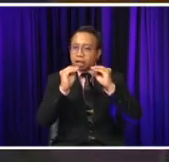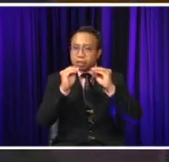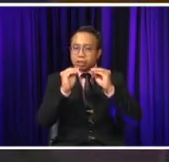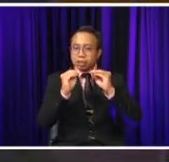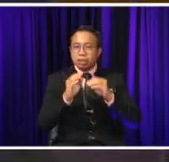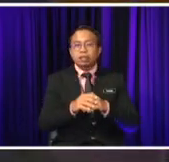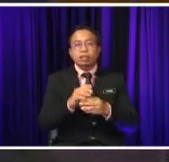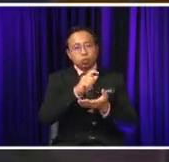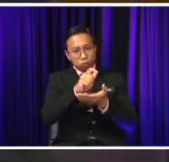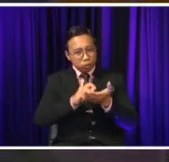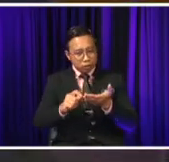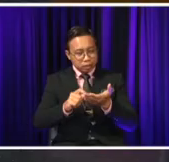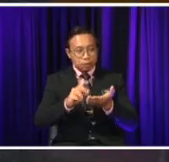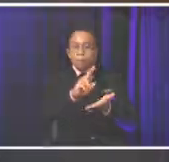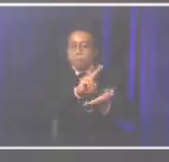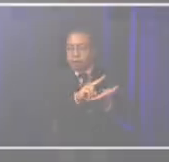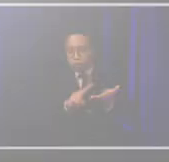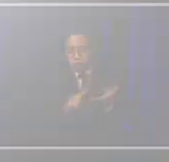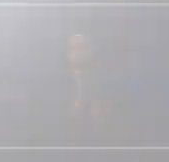tulis baca